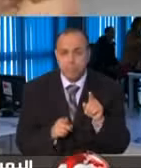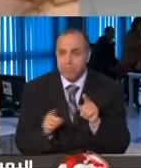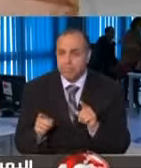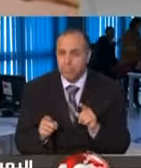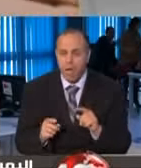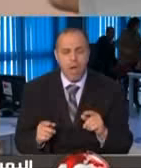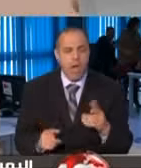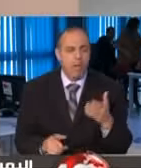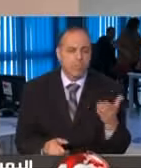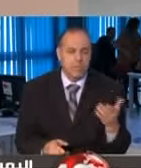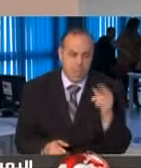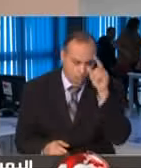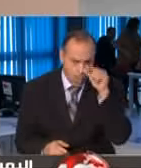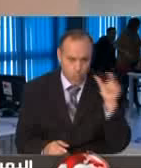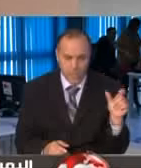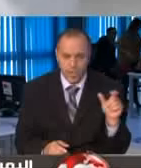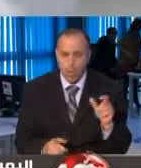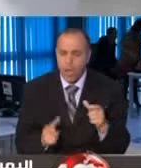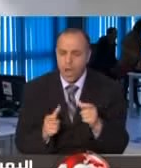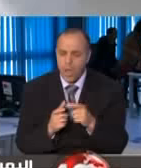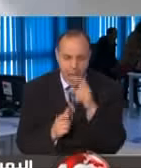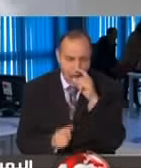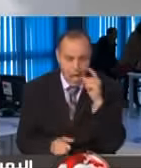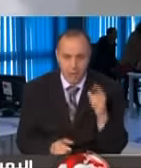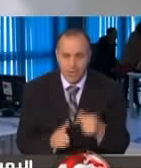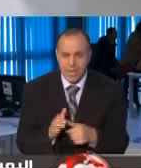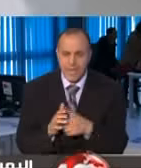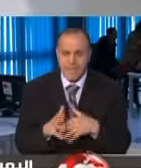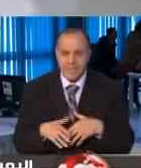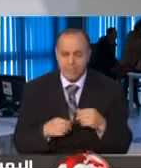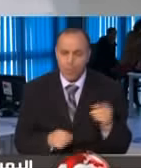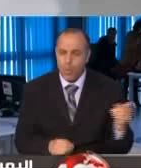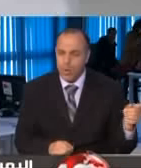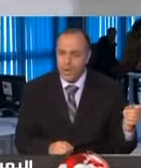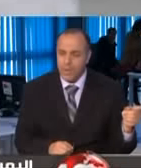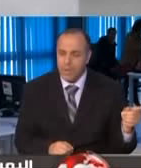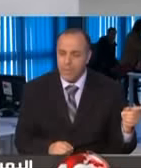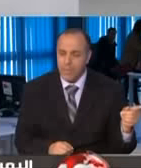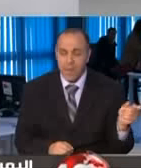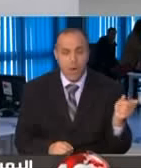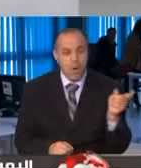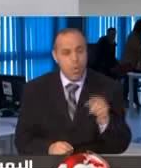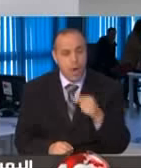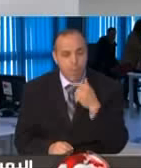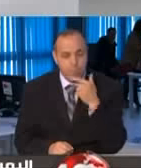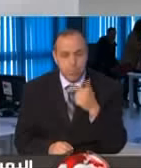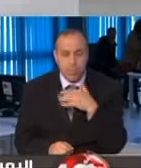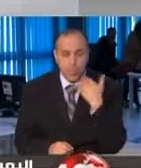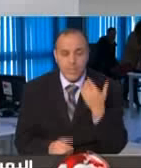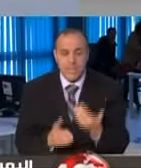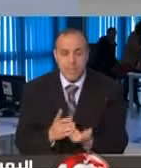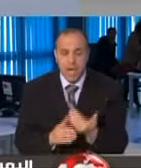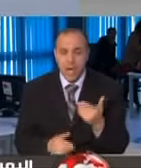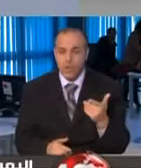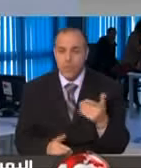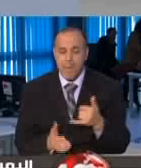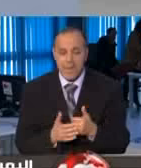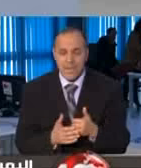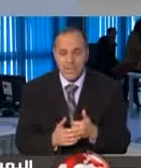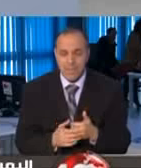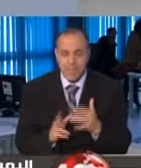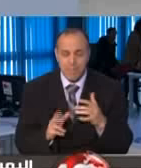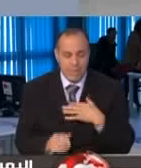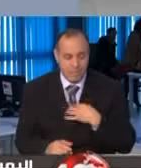تشتد المعارك بين الحوثيين والقوات الموالية للرئيس الأسبق علي عبد الله صالح، حيث قتل فجر اليوم في تعز